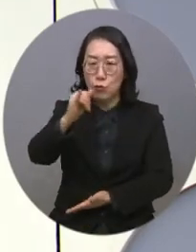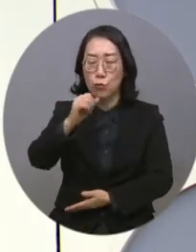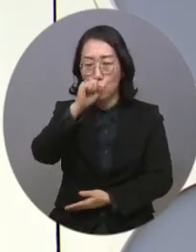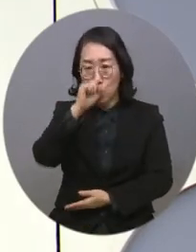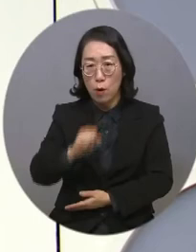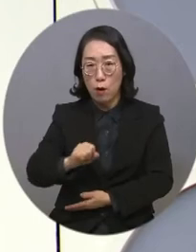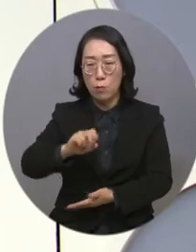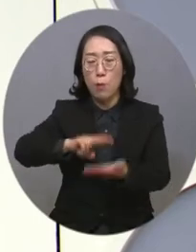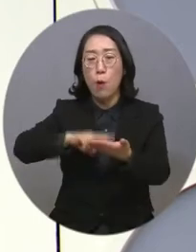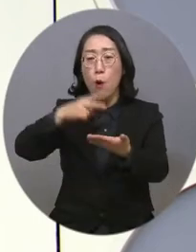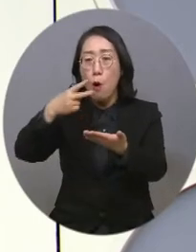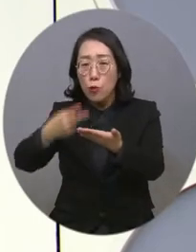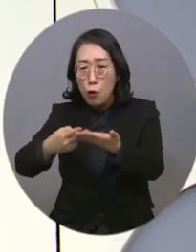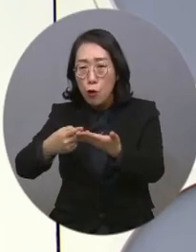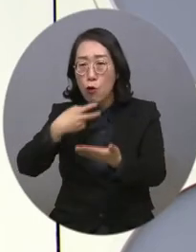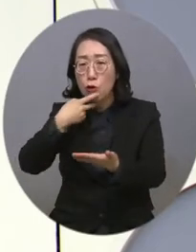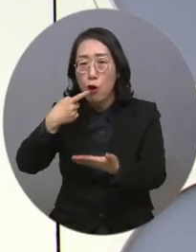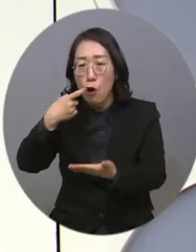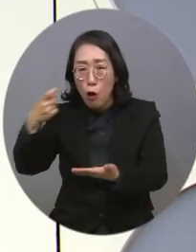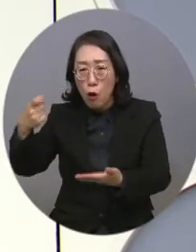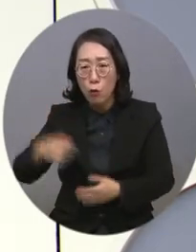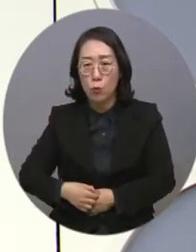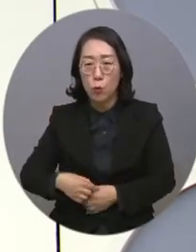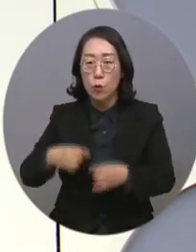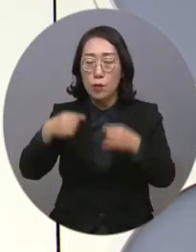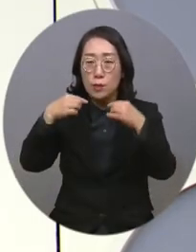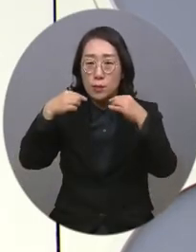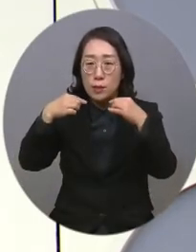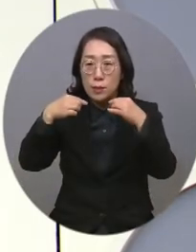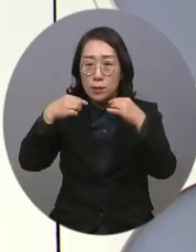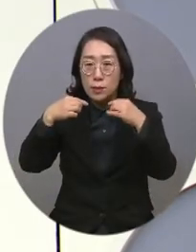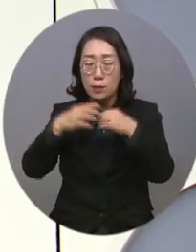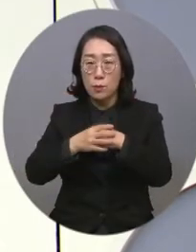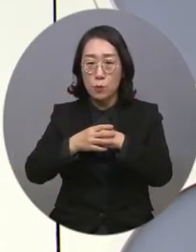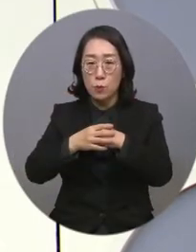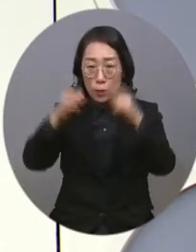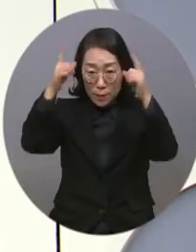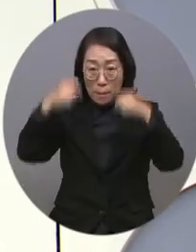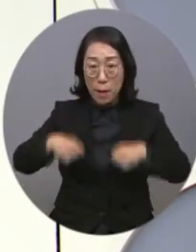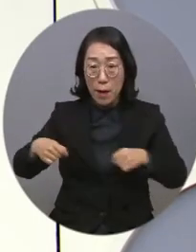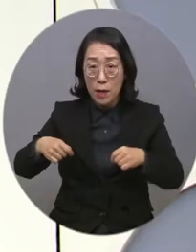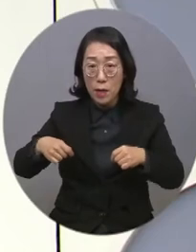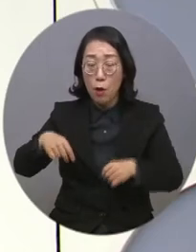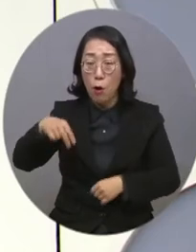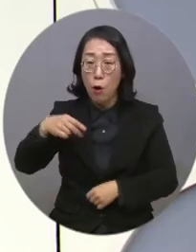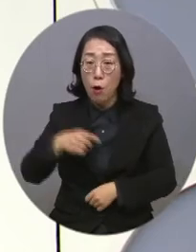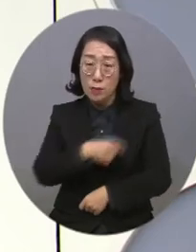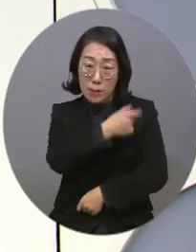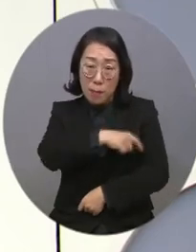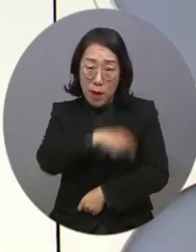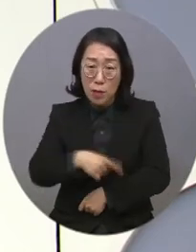영어로나 또는 스웨덴어로나 외국어로 유럽어로 번역된 게 한계가 있기 때문에 번역이 한계가 있기 때문에